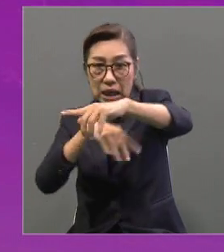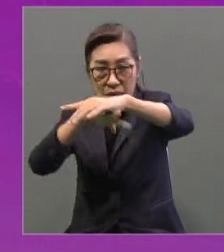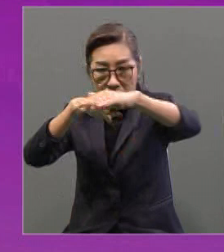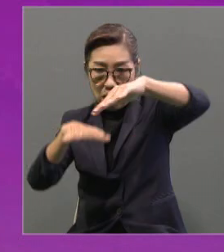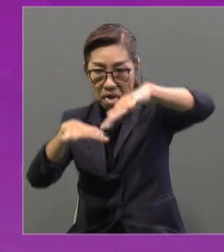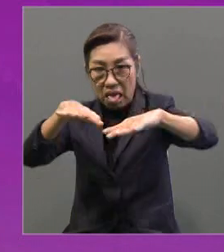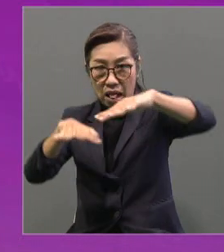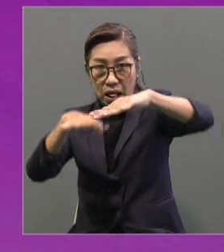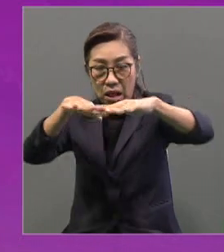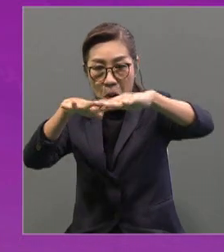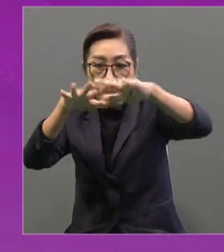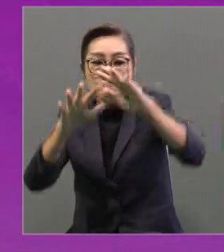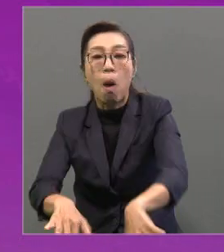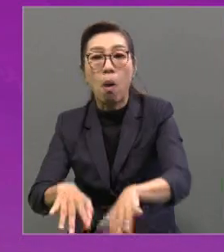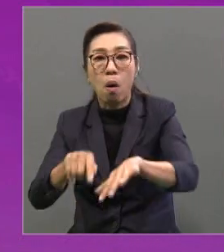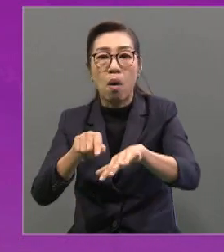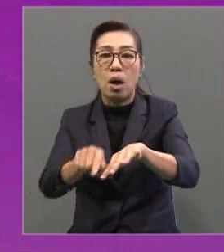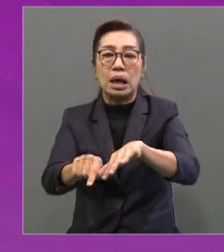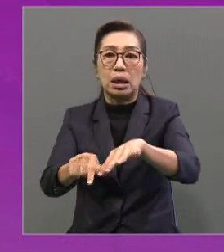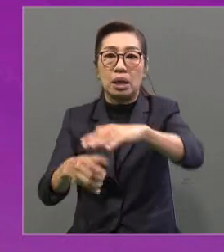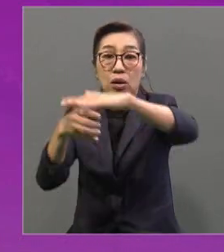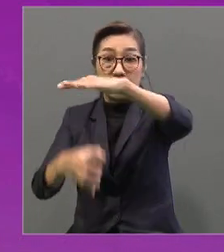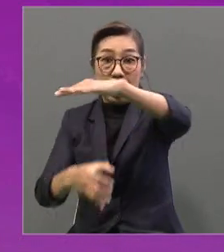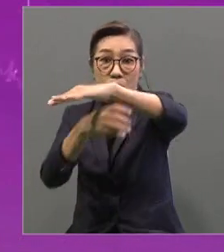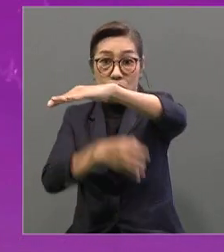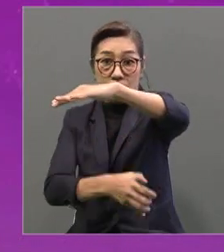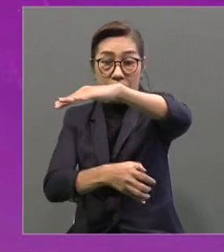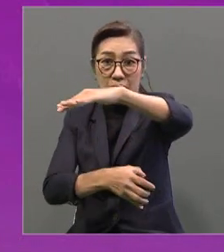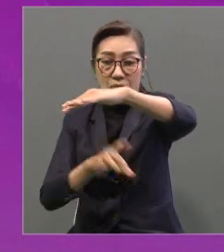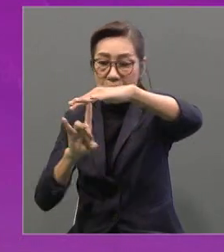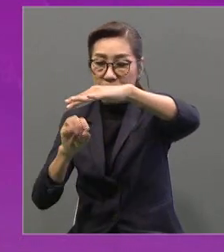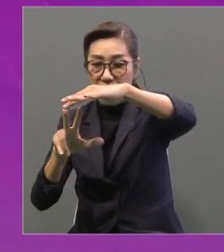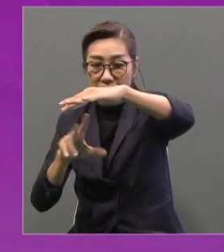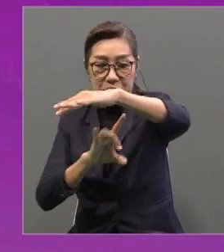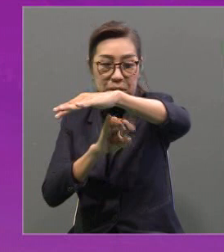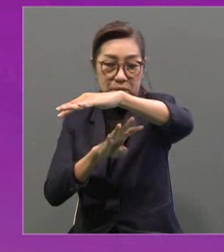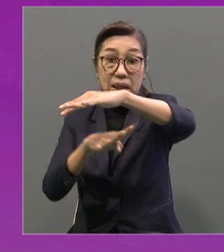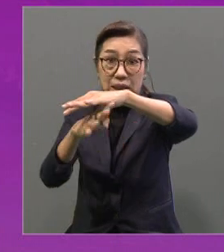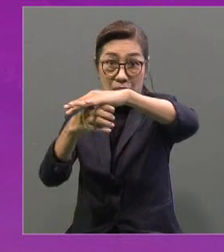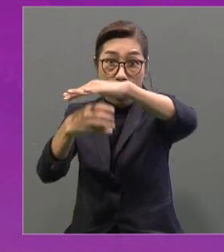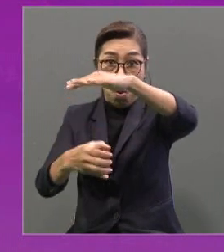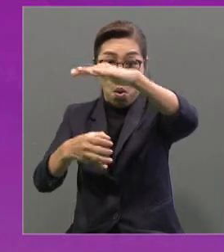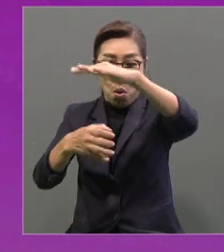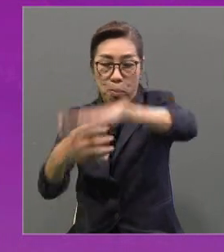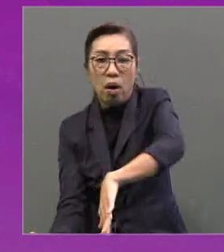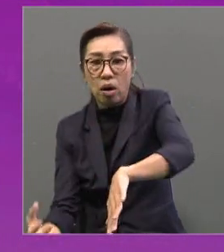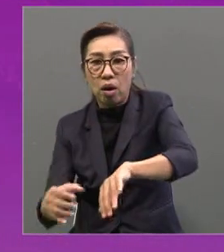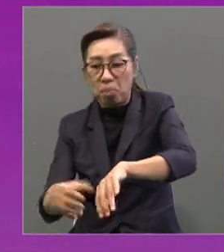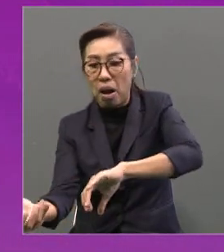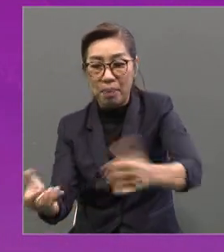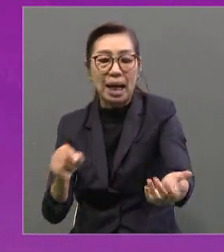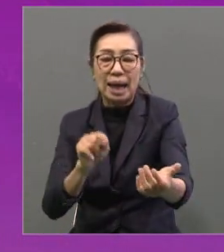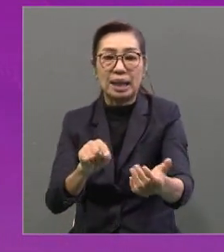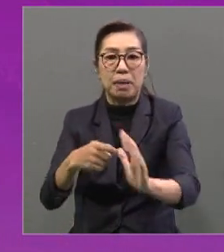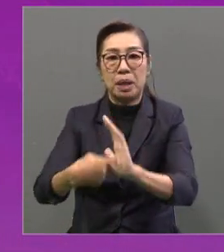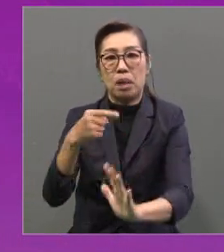ลกันแล้วมันก็เลยพังถล่มลงมาทำให้เสาทั้งสองทั้ง83 84นี่แหละค่ะมันถล่มลงมาก็อันนี้เป็นสาเหตุเบื้องต้นน